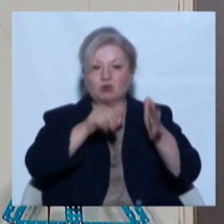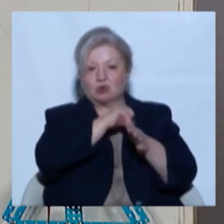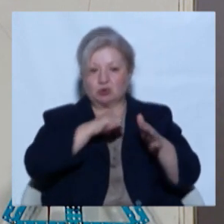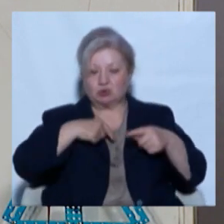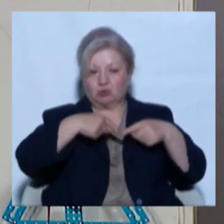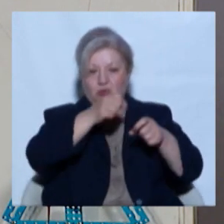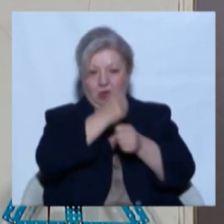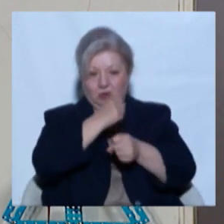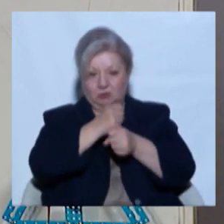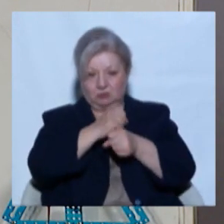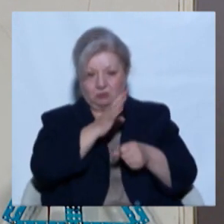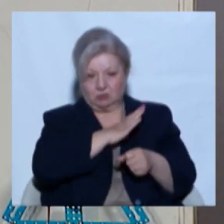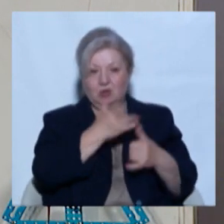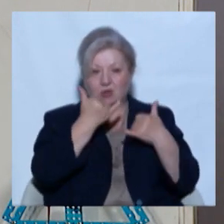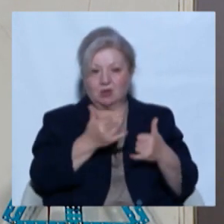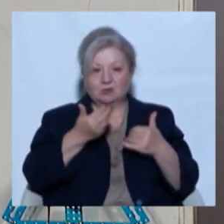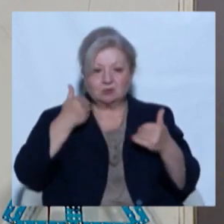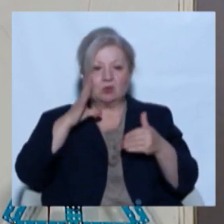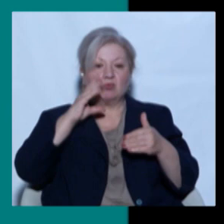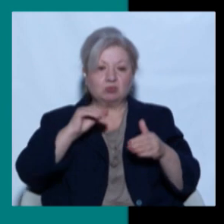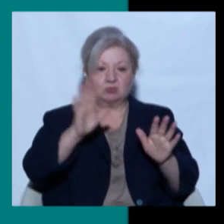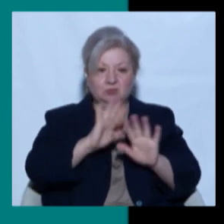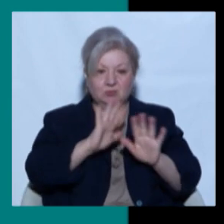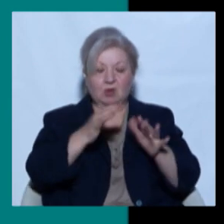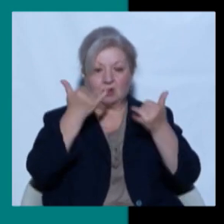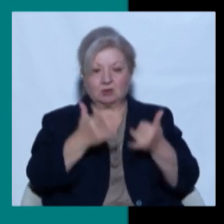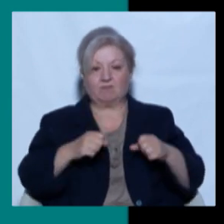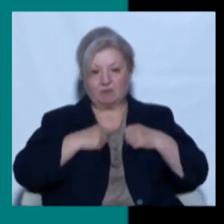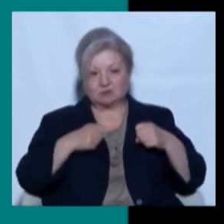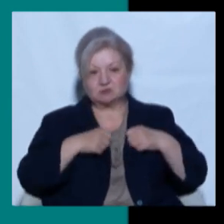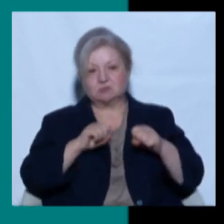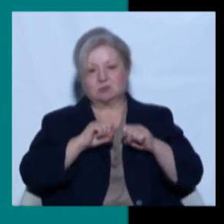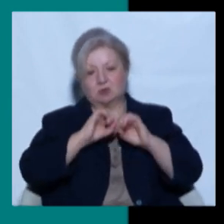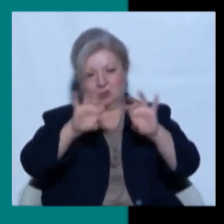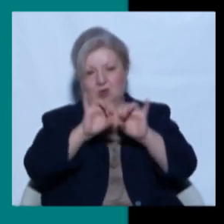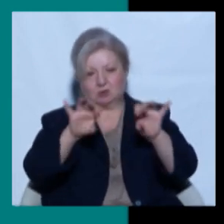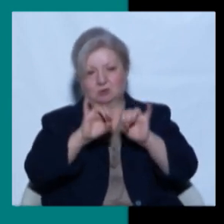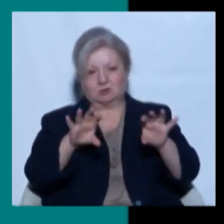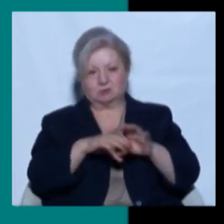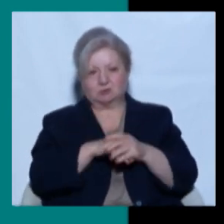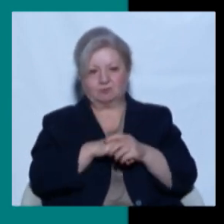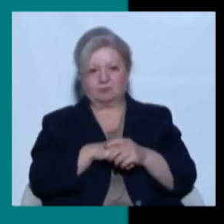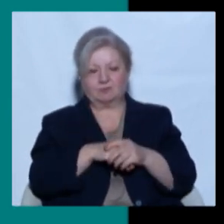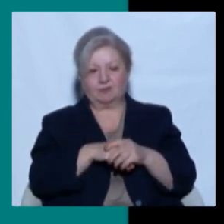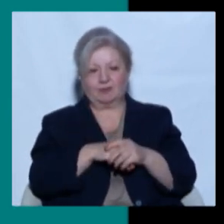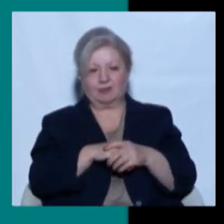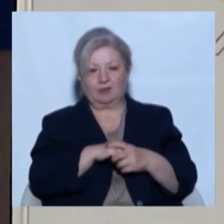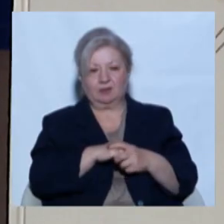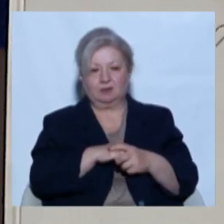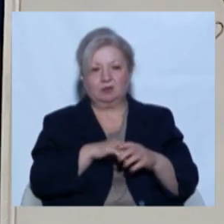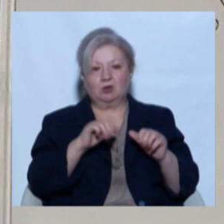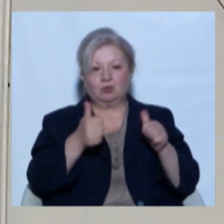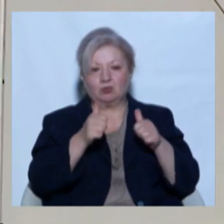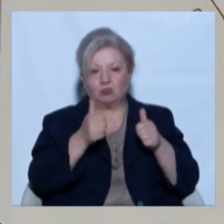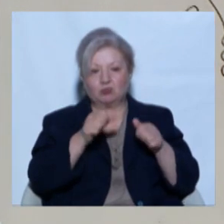მოვლენის ახსნა. დღეს ვეცდები ეს აგიხსნათ. მოდით ახლა ჩამოვყალიბდეთ როგორ არის